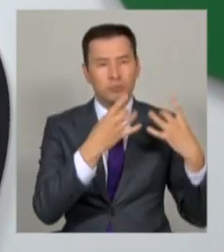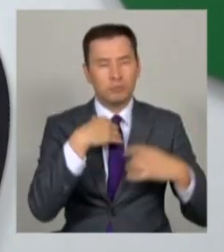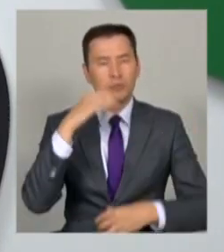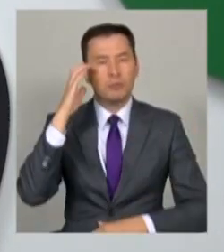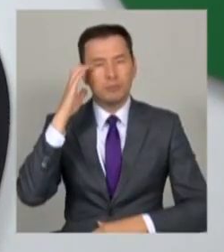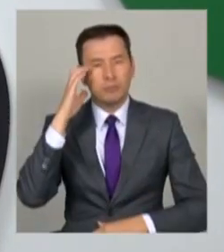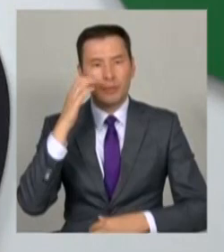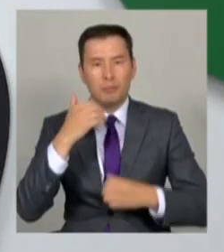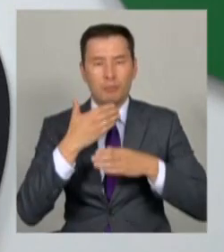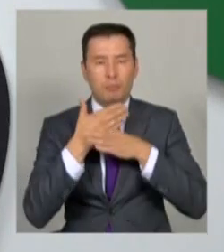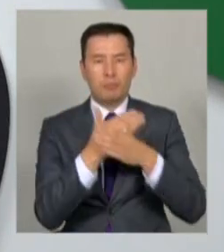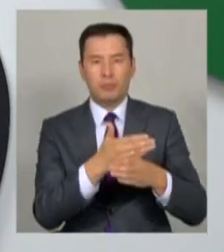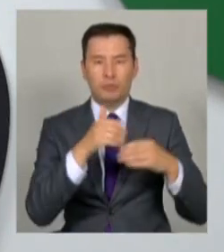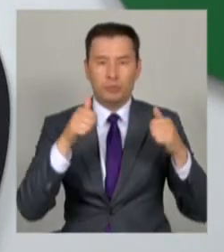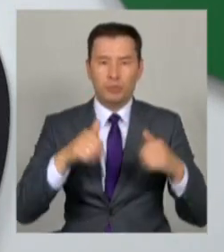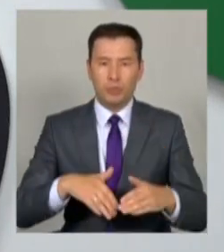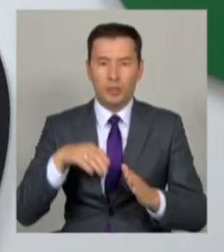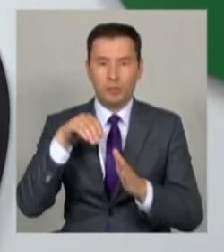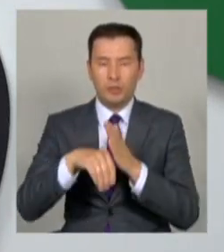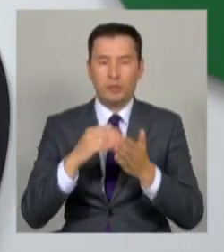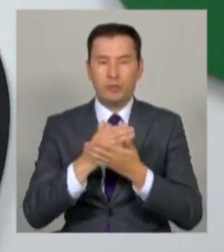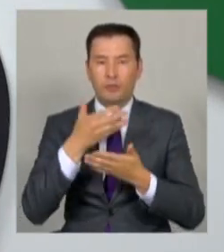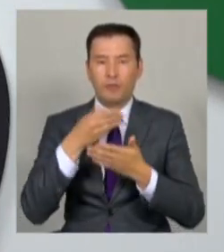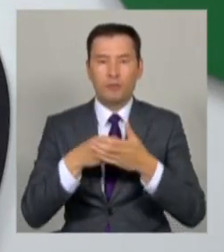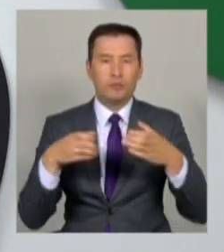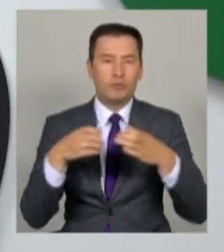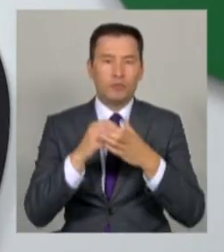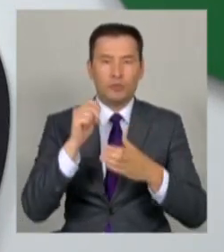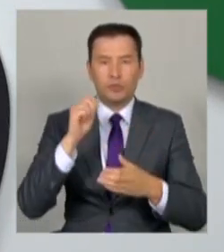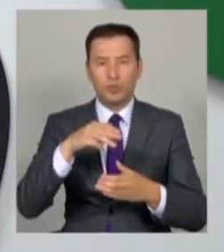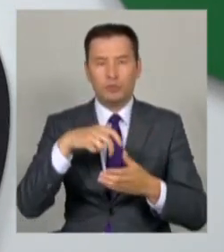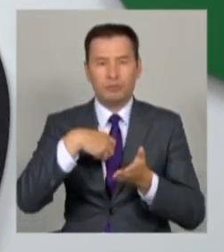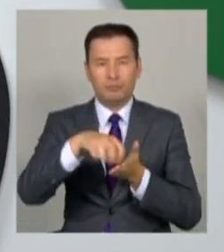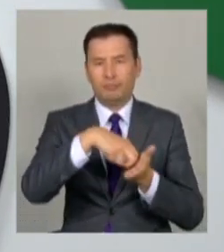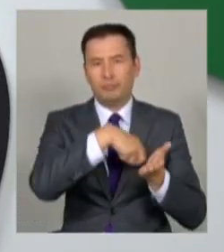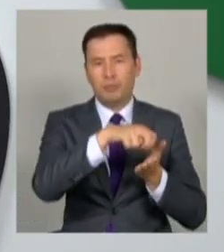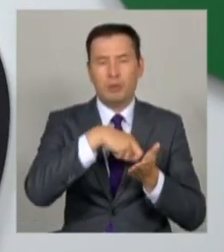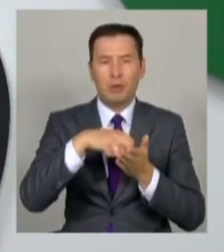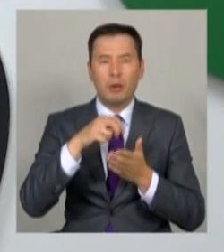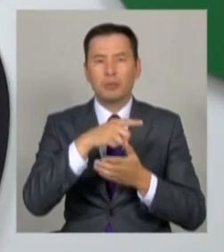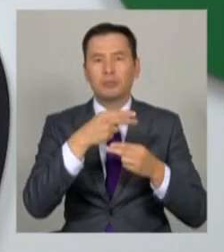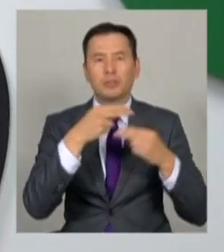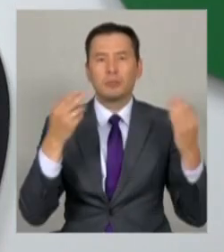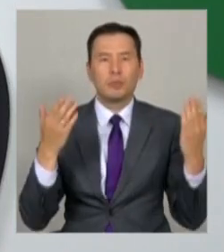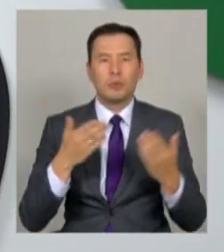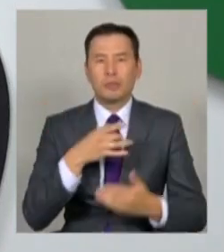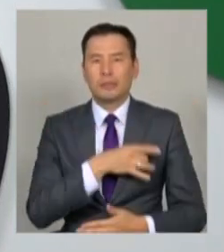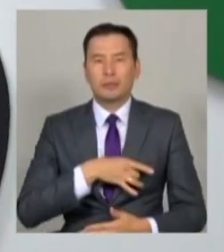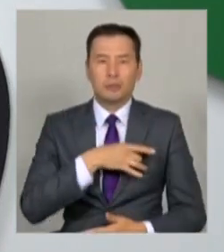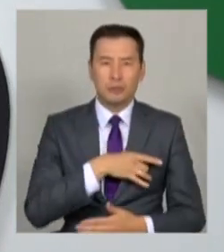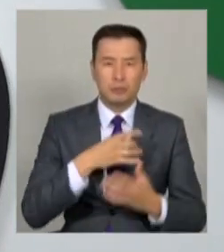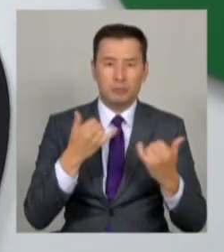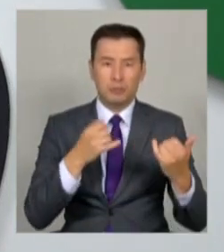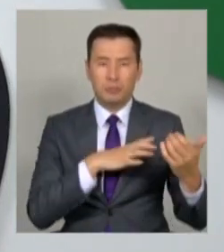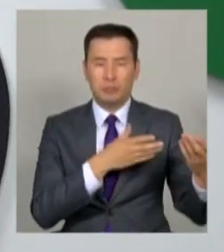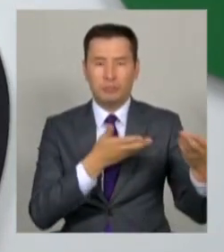вопросов. У нас есть свой специальный чат, где мы также проводим среди них опросы, спрашиваем, какие направления для них актуальны. Сегодня вот